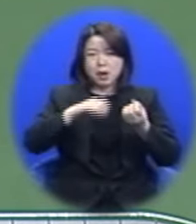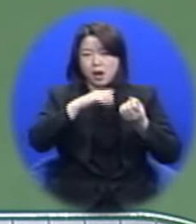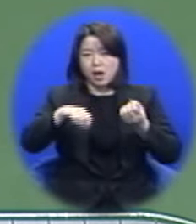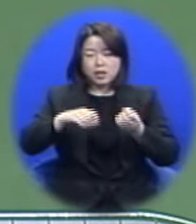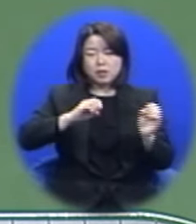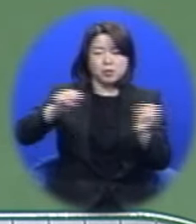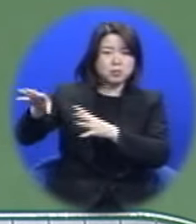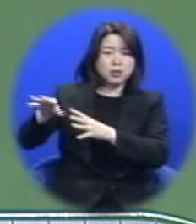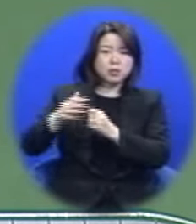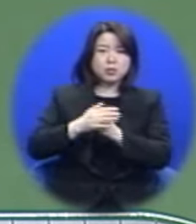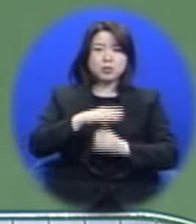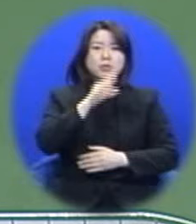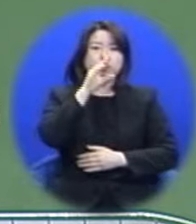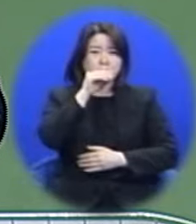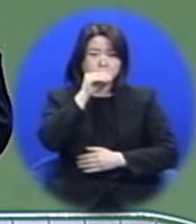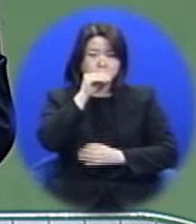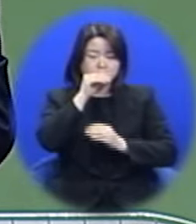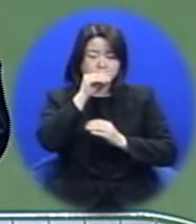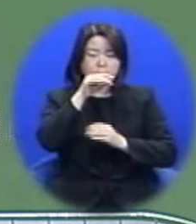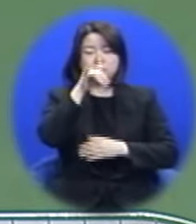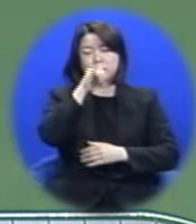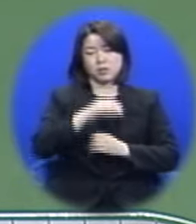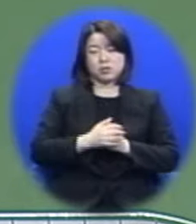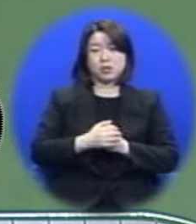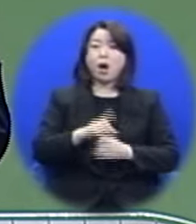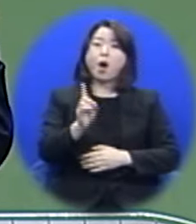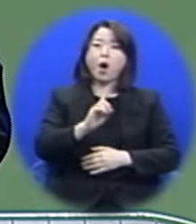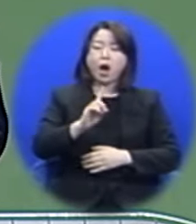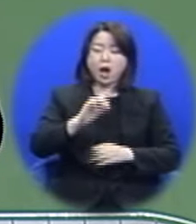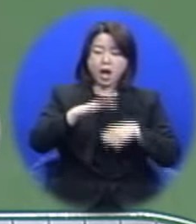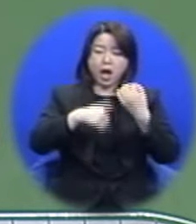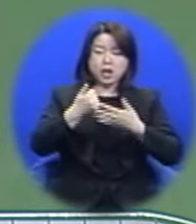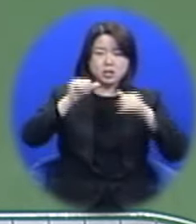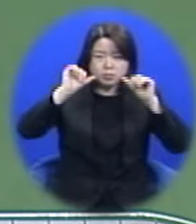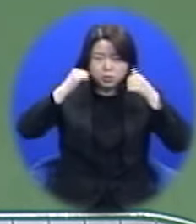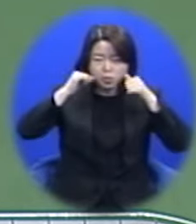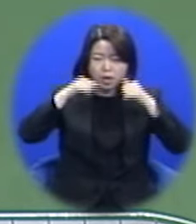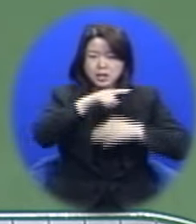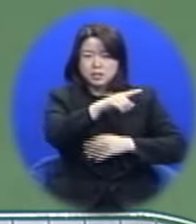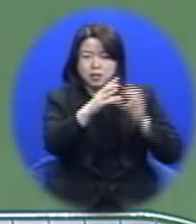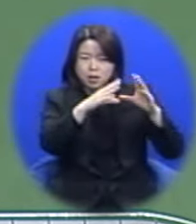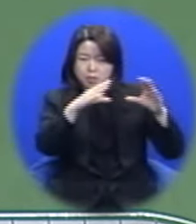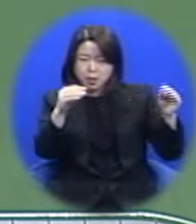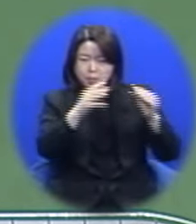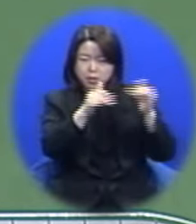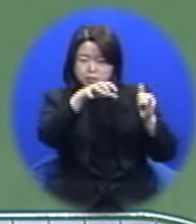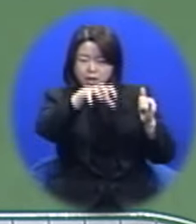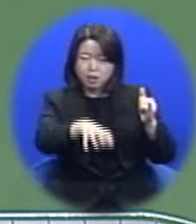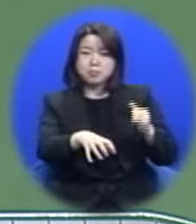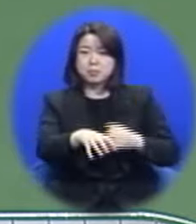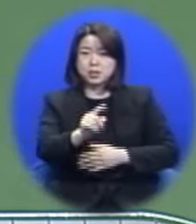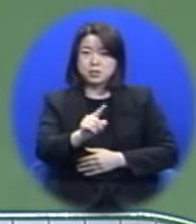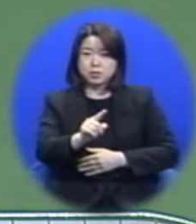그랬습니다. 어떻게 하나님을 조롱하는 저 바벨론 사람들 앞에서 내가 하나님의